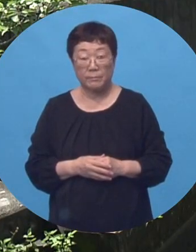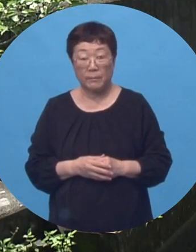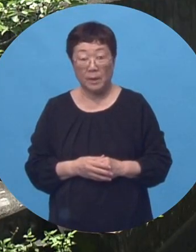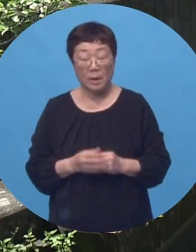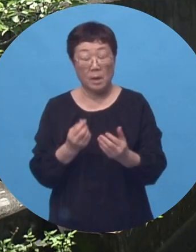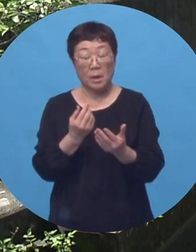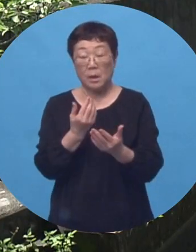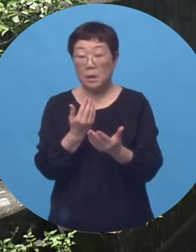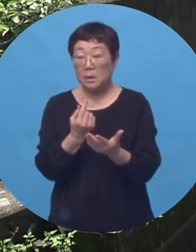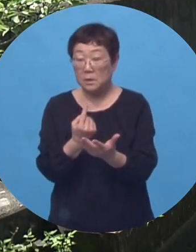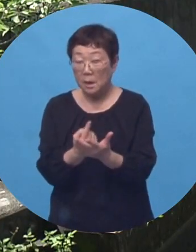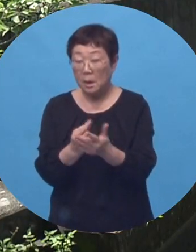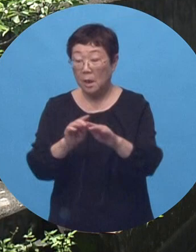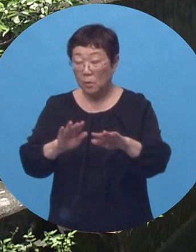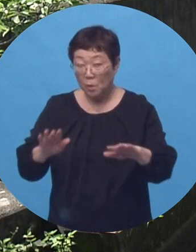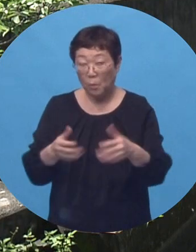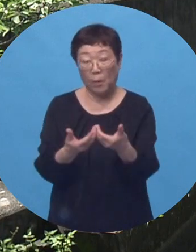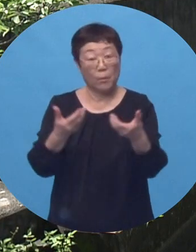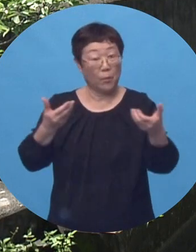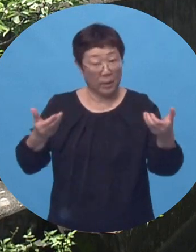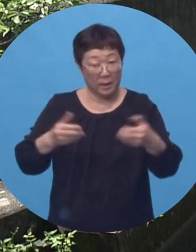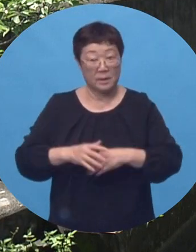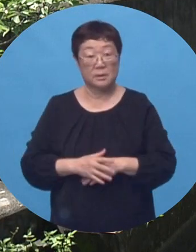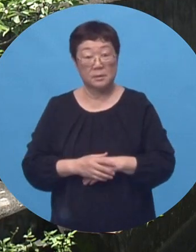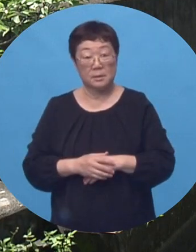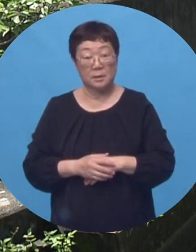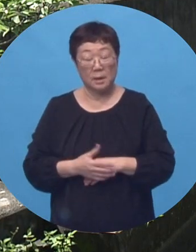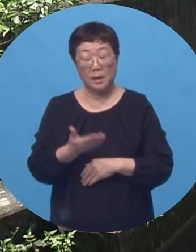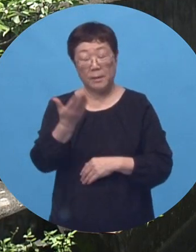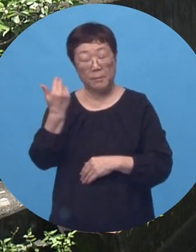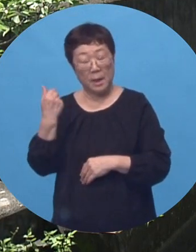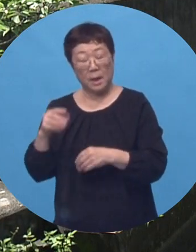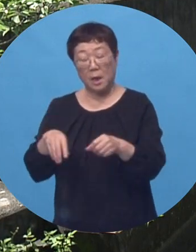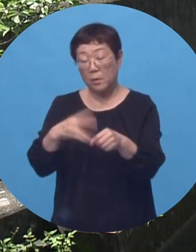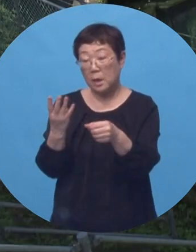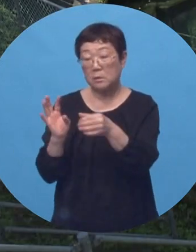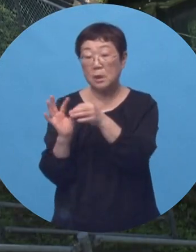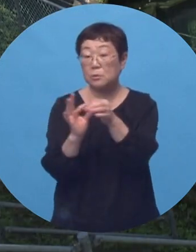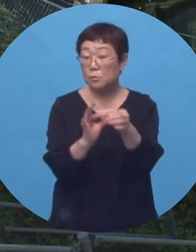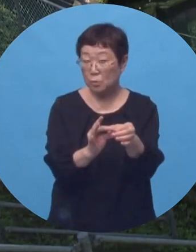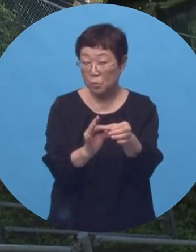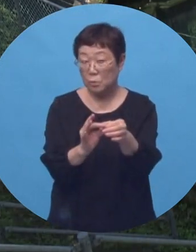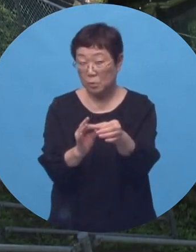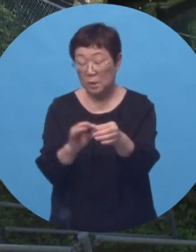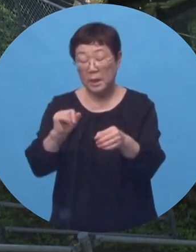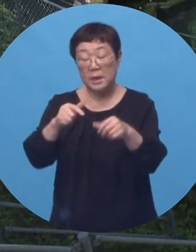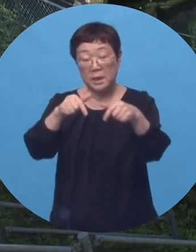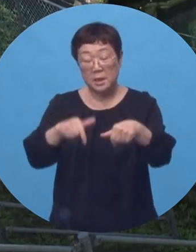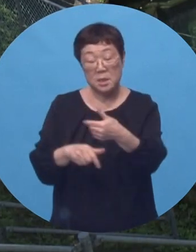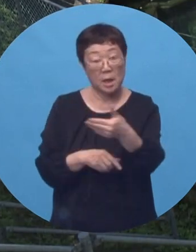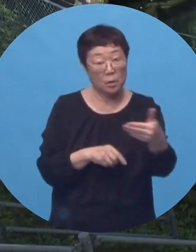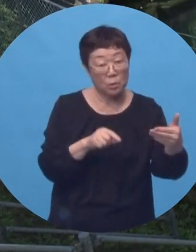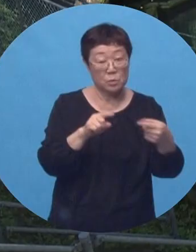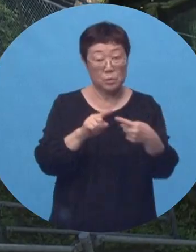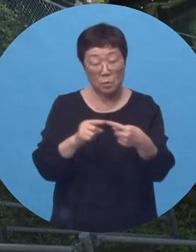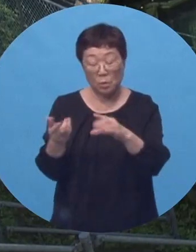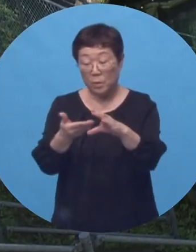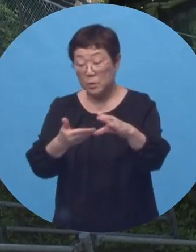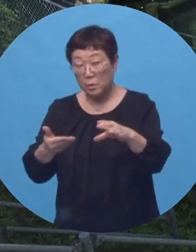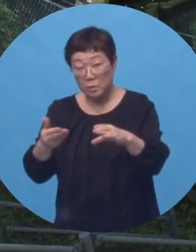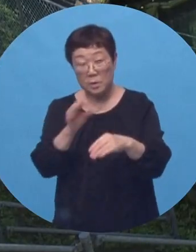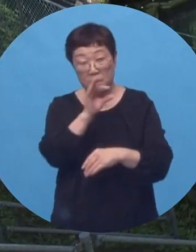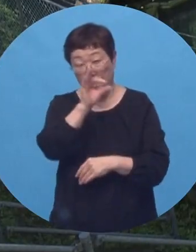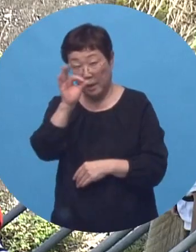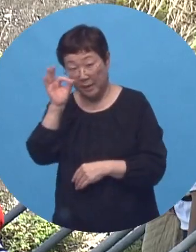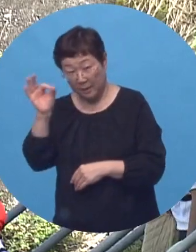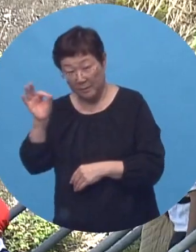参加した子どもたちは2班に分かれて、地元に400年以上前からある遺災用水と貯水池の見